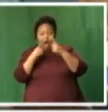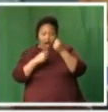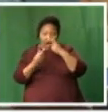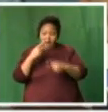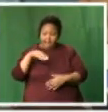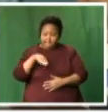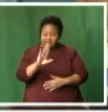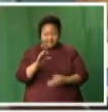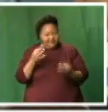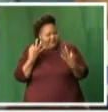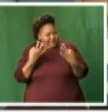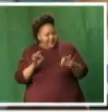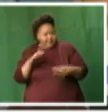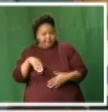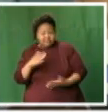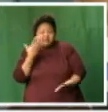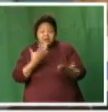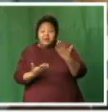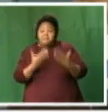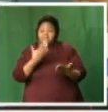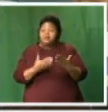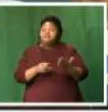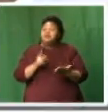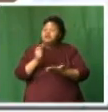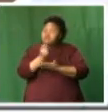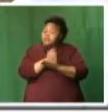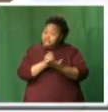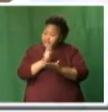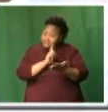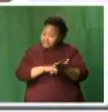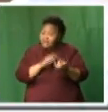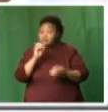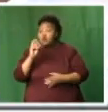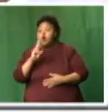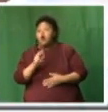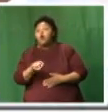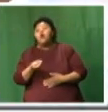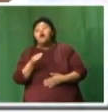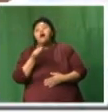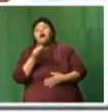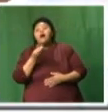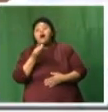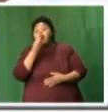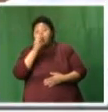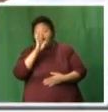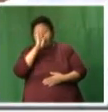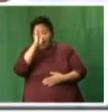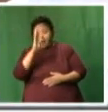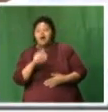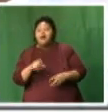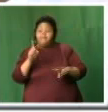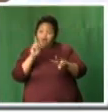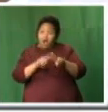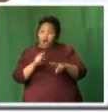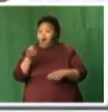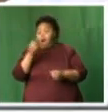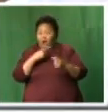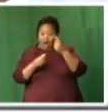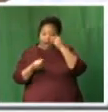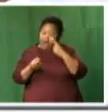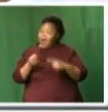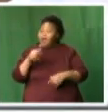ngabe ngilokhathi lemakhefu noma nekhathi letelitiya emisebentini achubeke nje athathe wona emaphilisi ekuthintsibalisa ligciwane